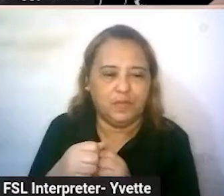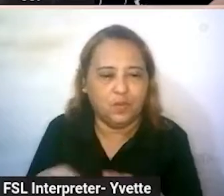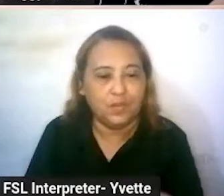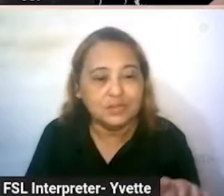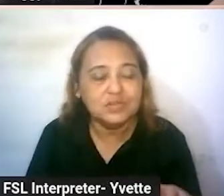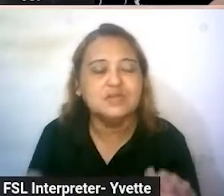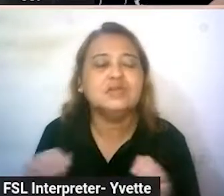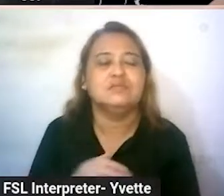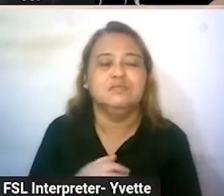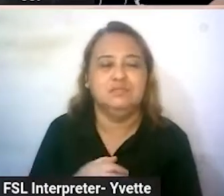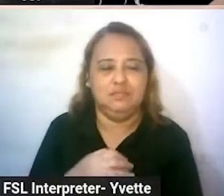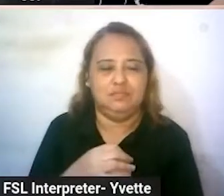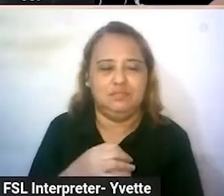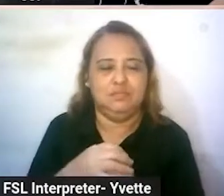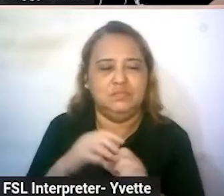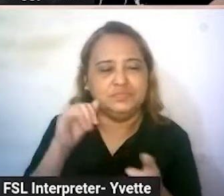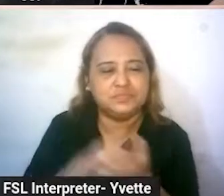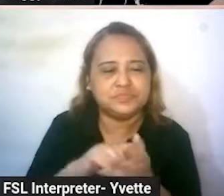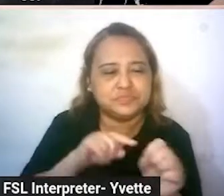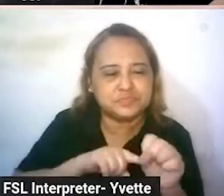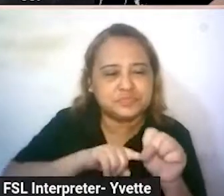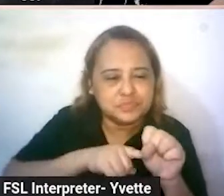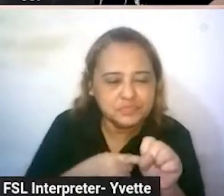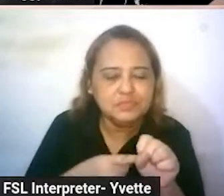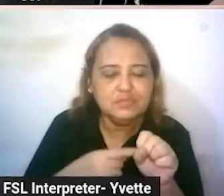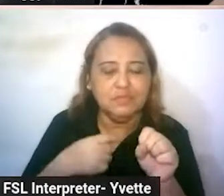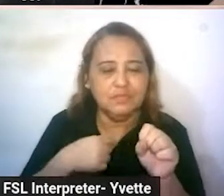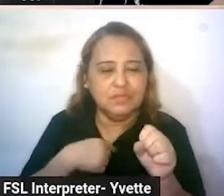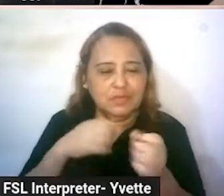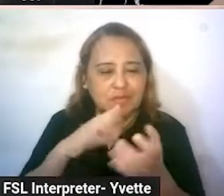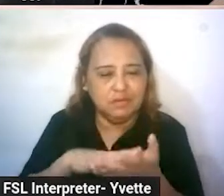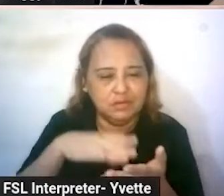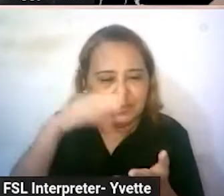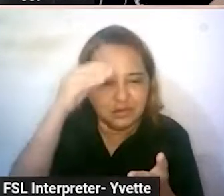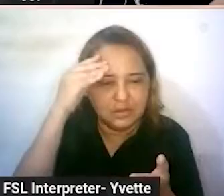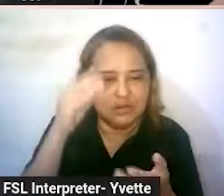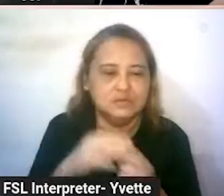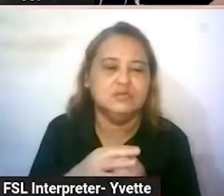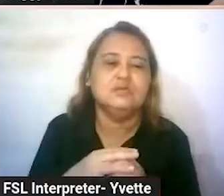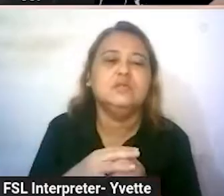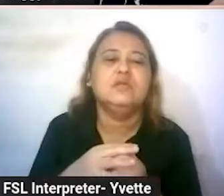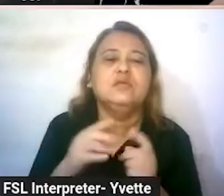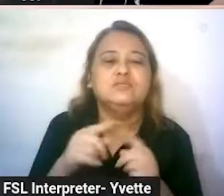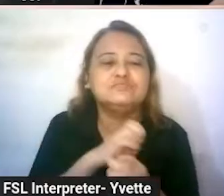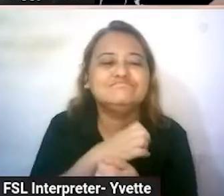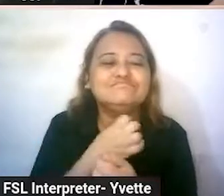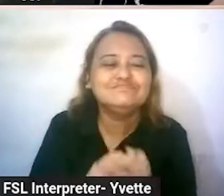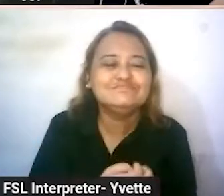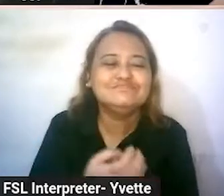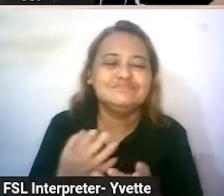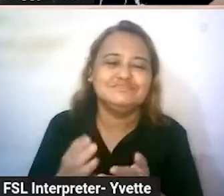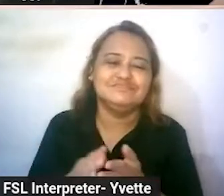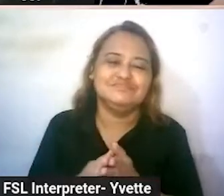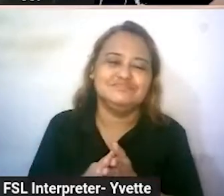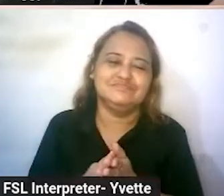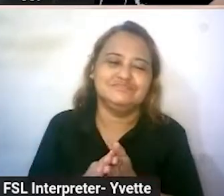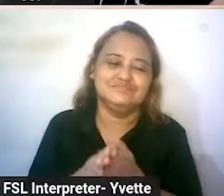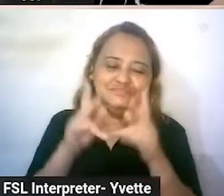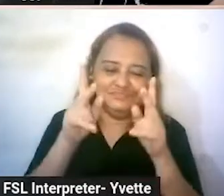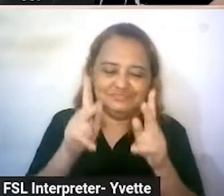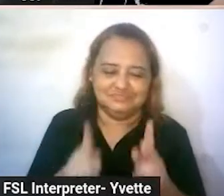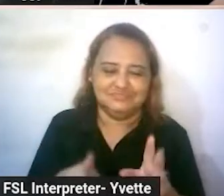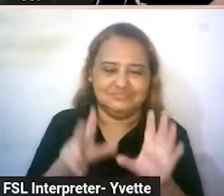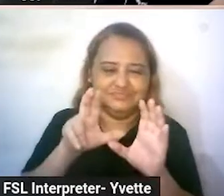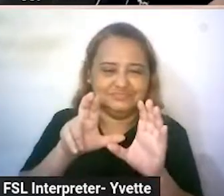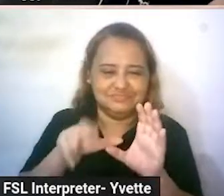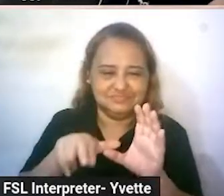doon na rin na nag-umpisa na matuto ako na maging isang empowered na person with